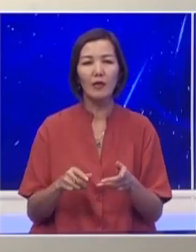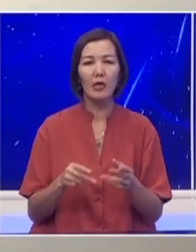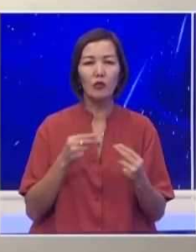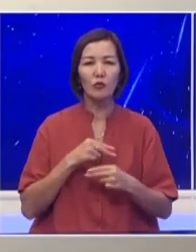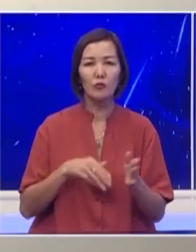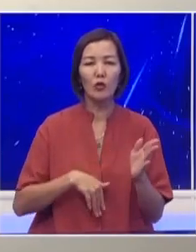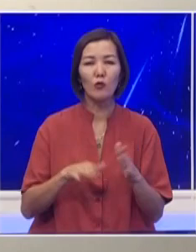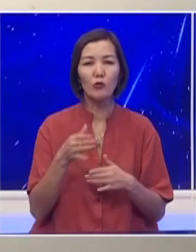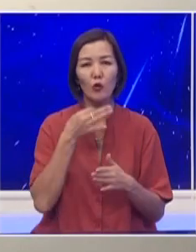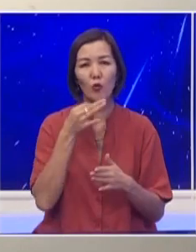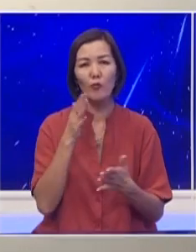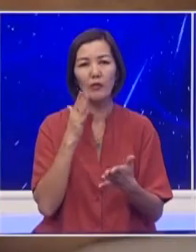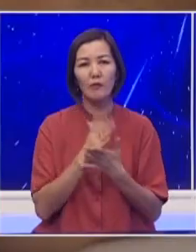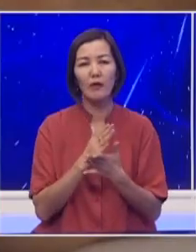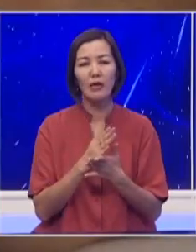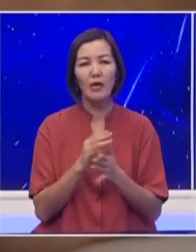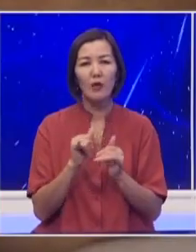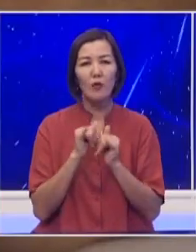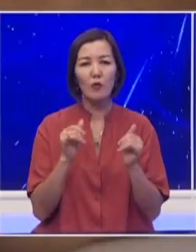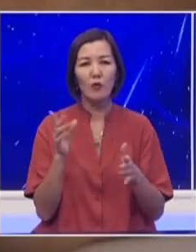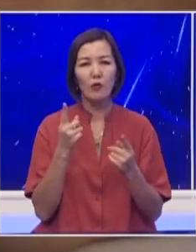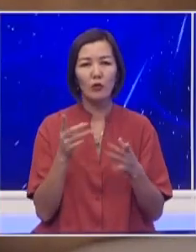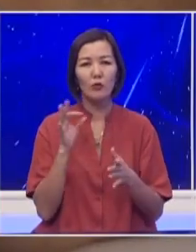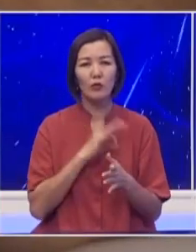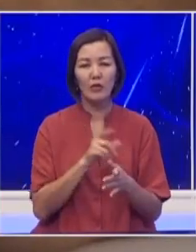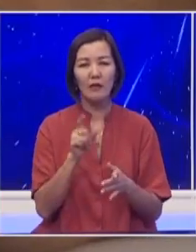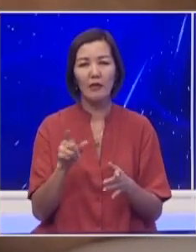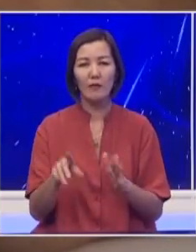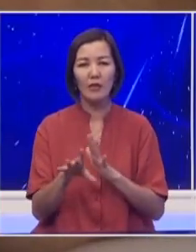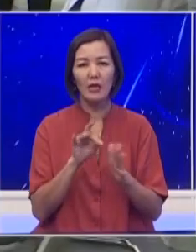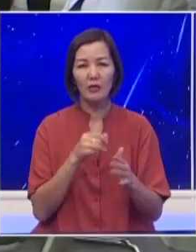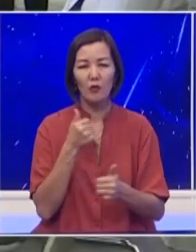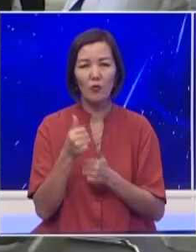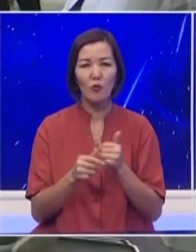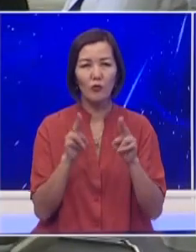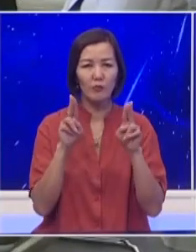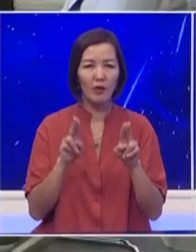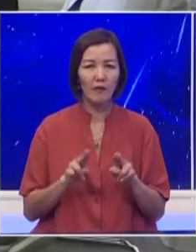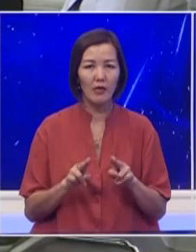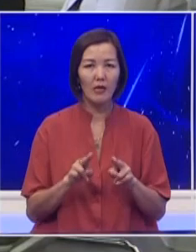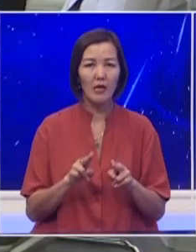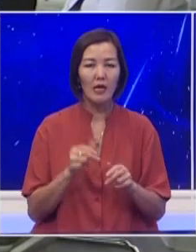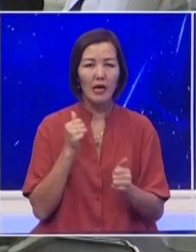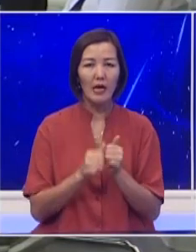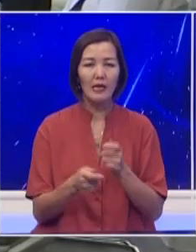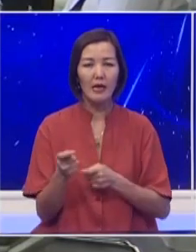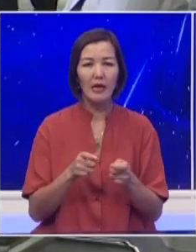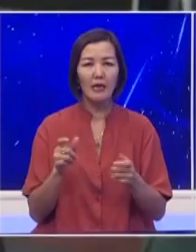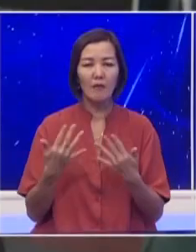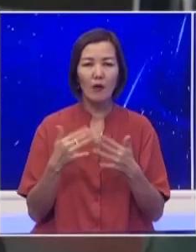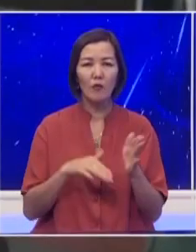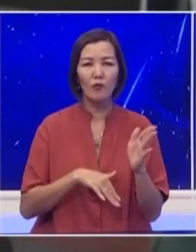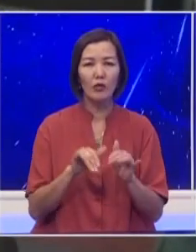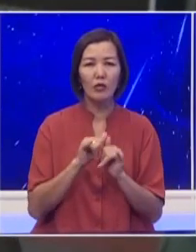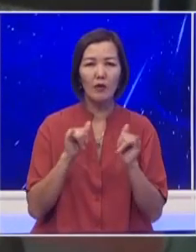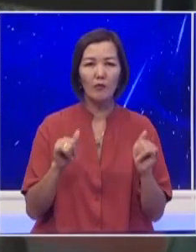көрсетіп, елді мекендердің дамуына үлес қосқан үздік әкімдерді анықтау. Конкурс талаптары бойынша қатысқан әр әкім ауылды көркейтуге